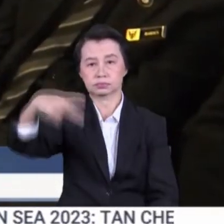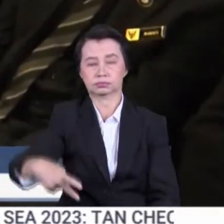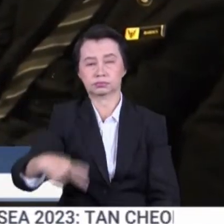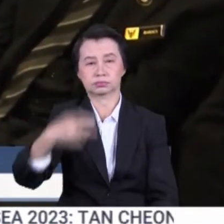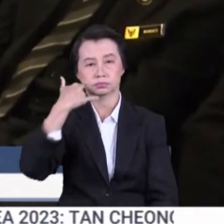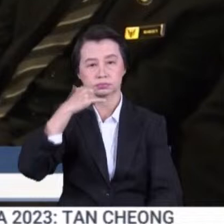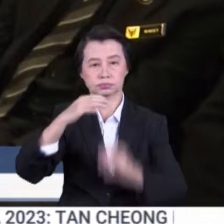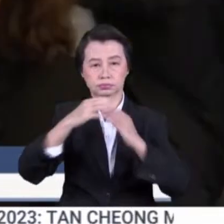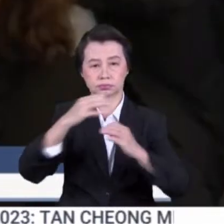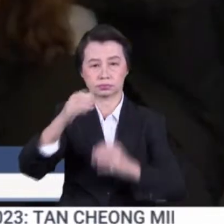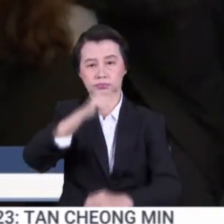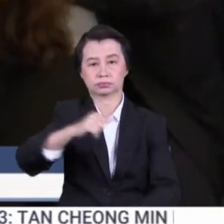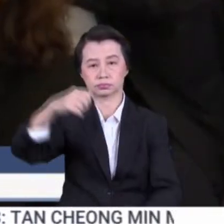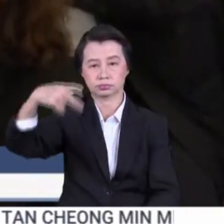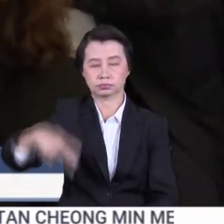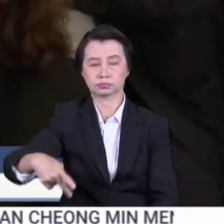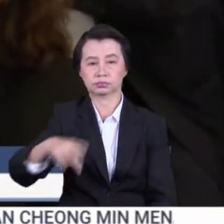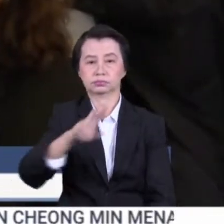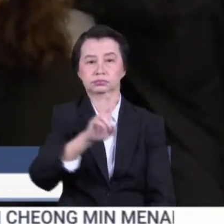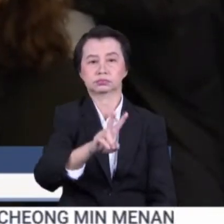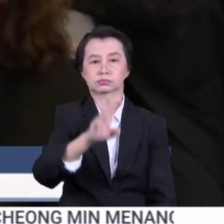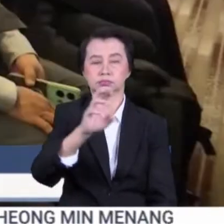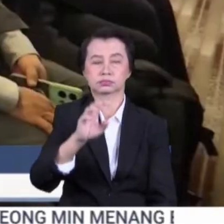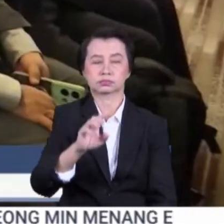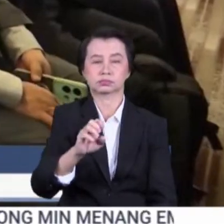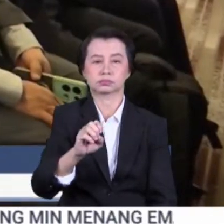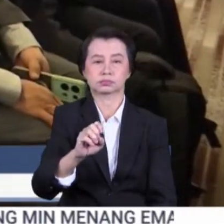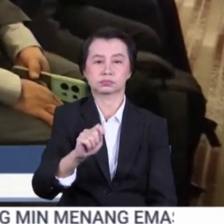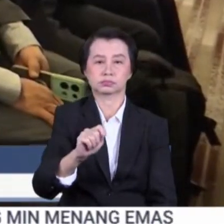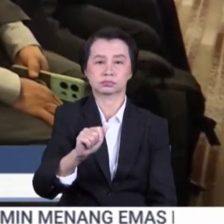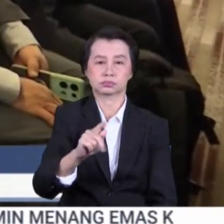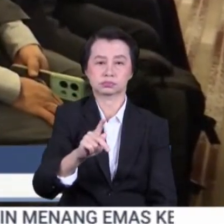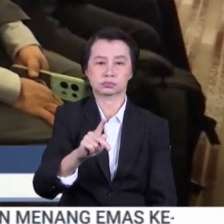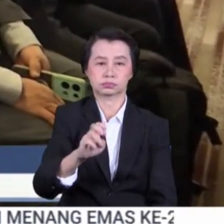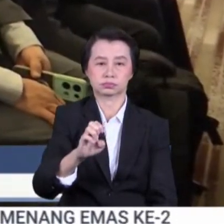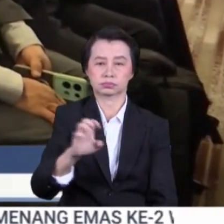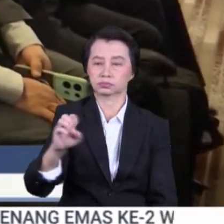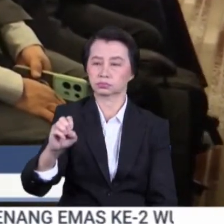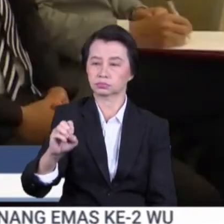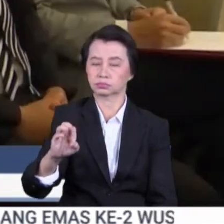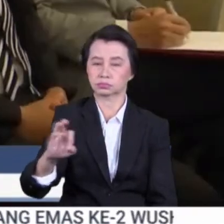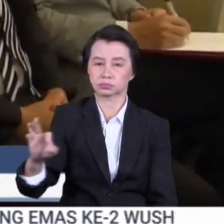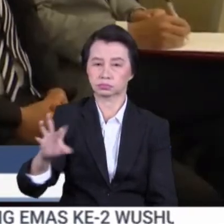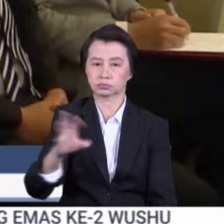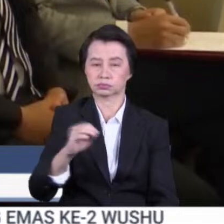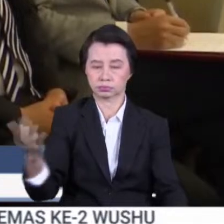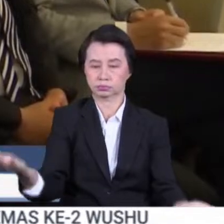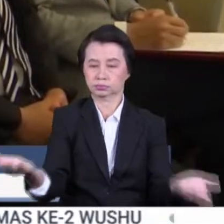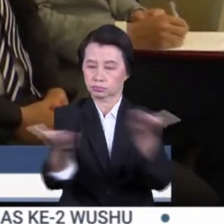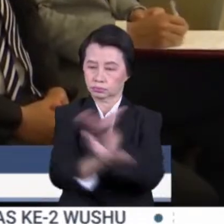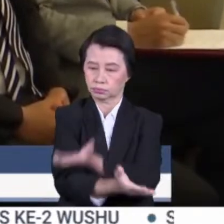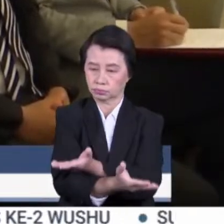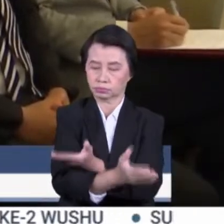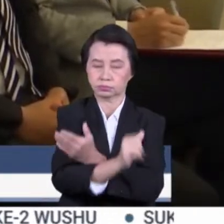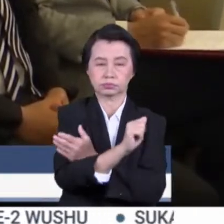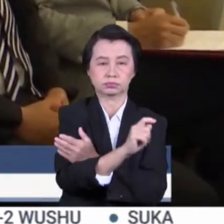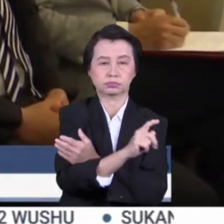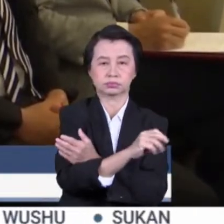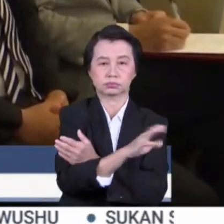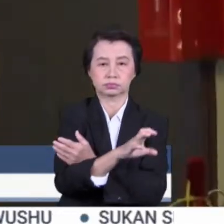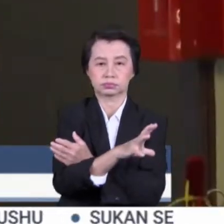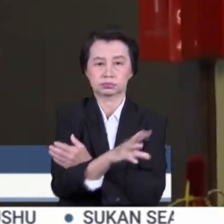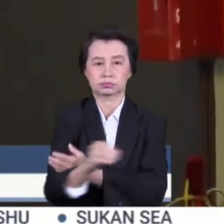Telecommunication Asia Pacific Kategori 2 kick off selain menyaksikan pertukaran memorandum persefahaman antara SFC dan